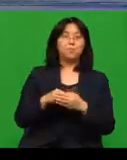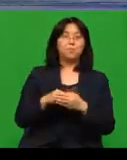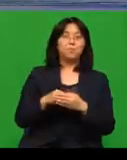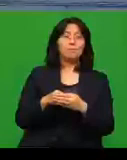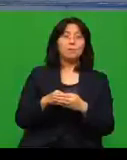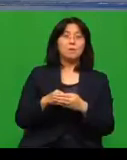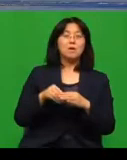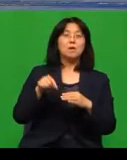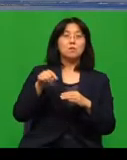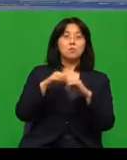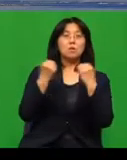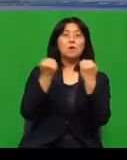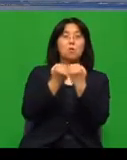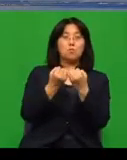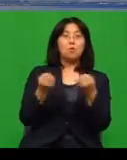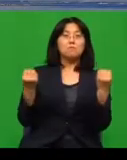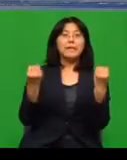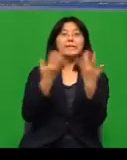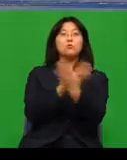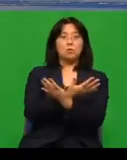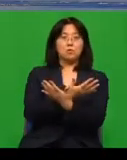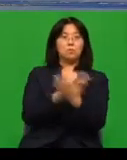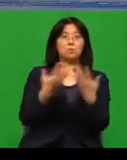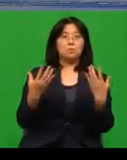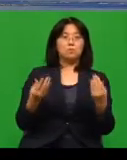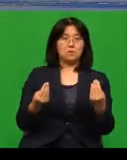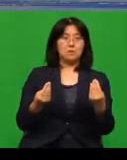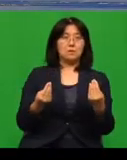今回リニューアルいたしまして、